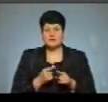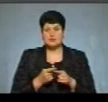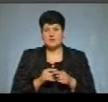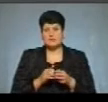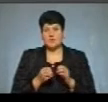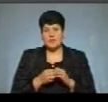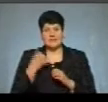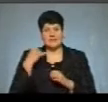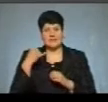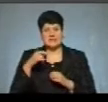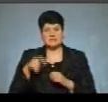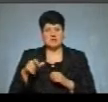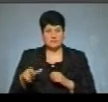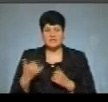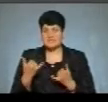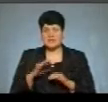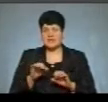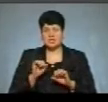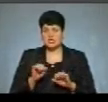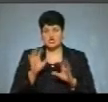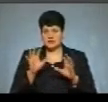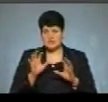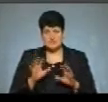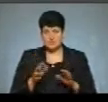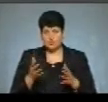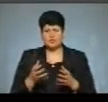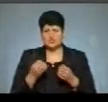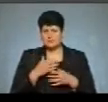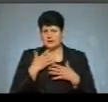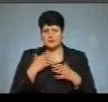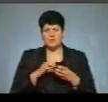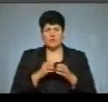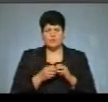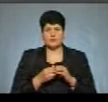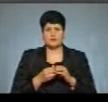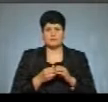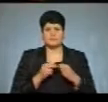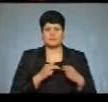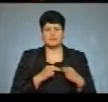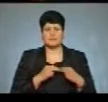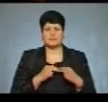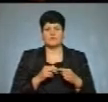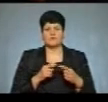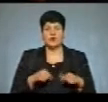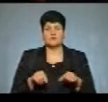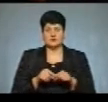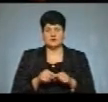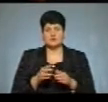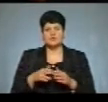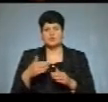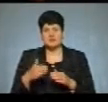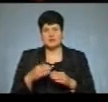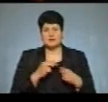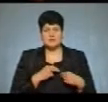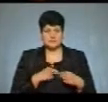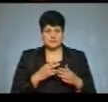для диспетчерів, тому що вони зараз не захищені законом. І ще ряд проблем, які саме для працівників галузі. З точки зору пацієнтів, так само,